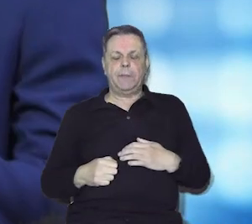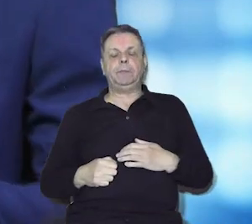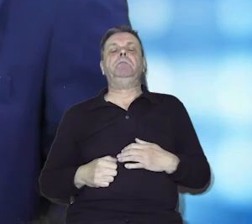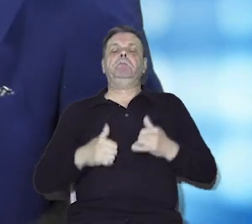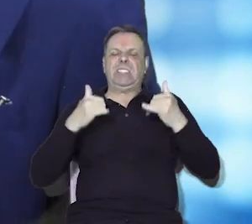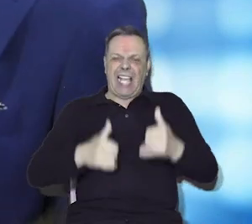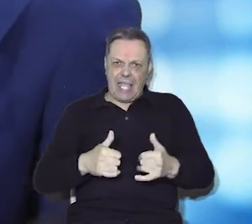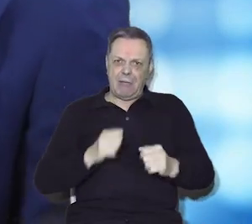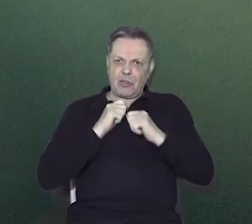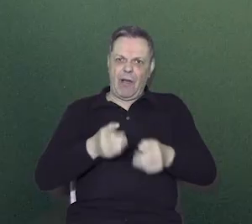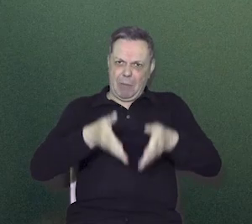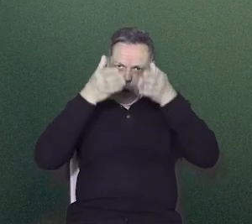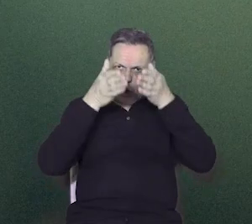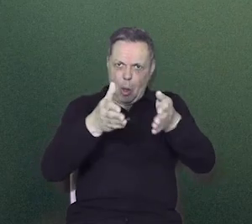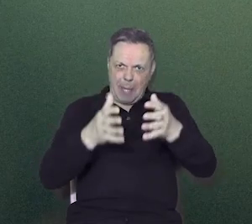tome.